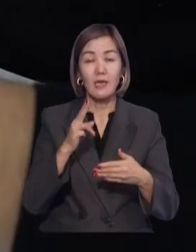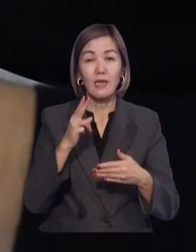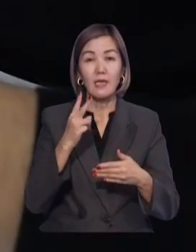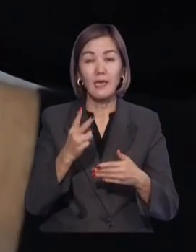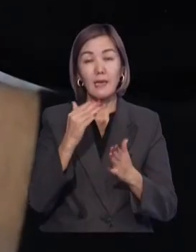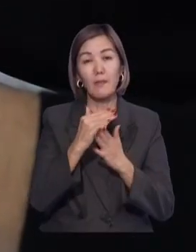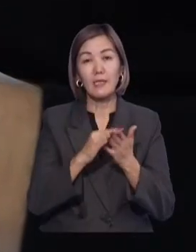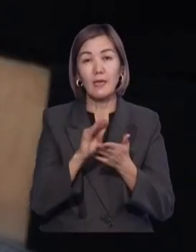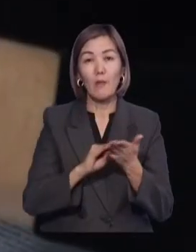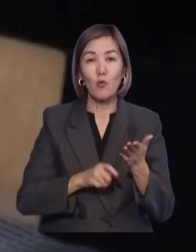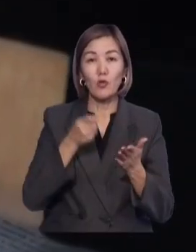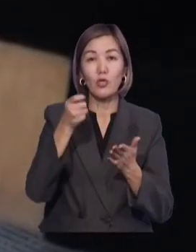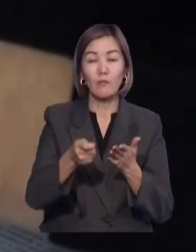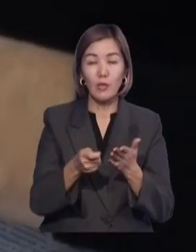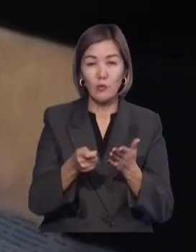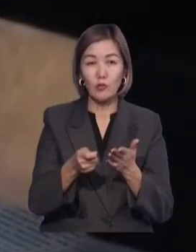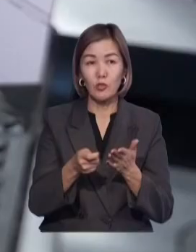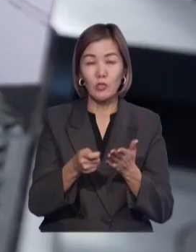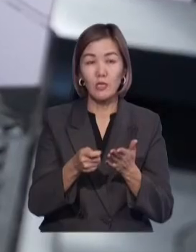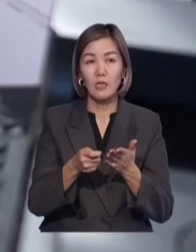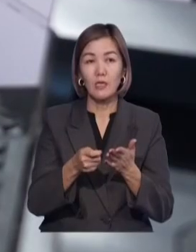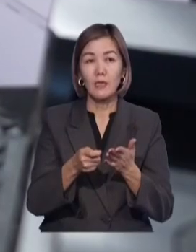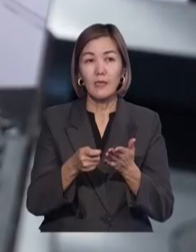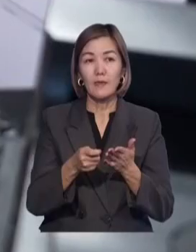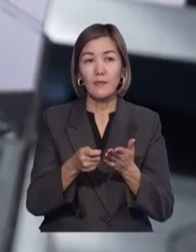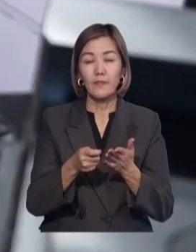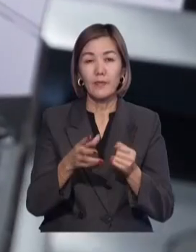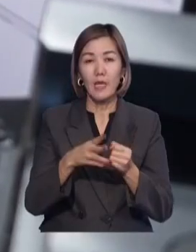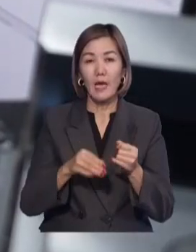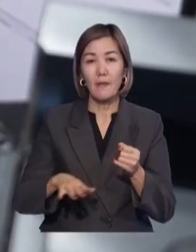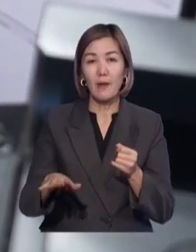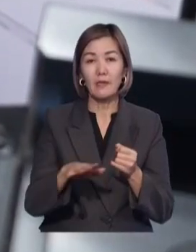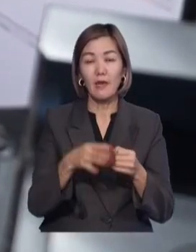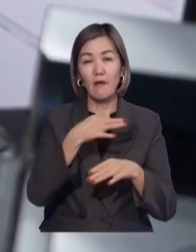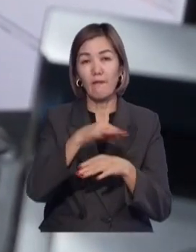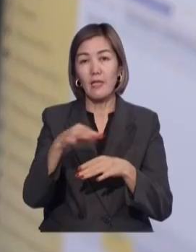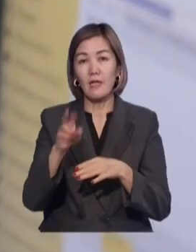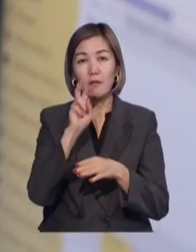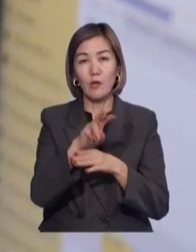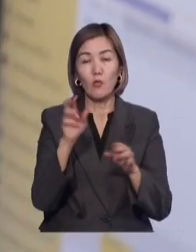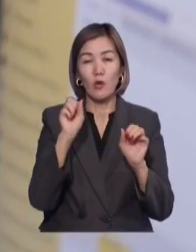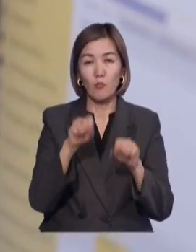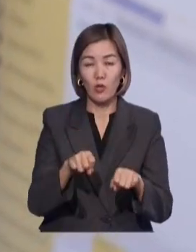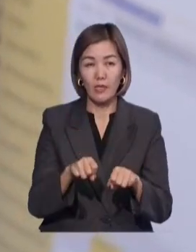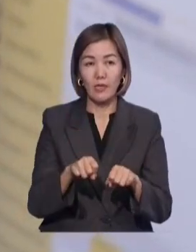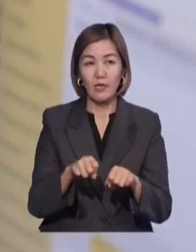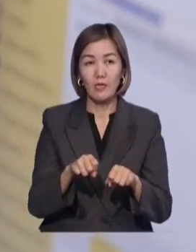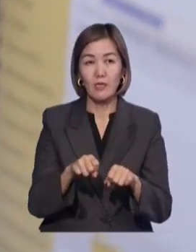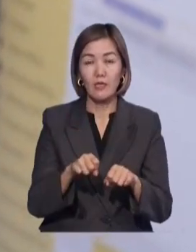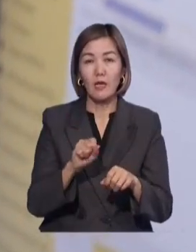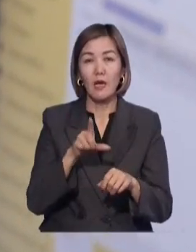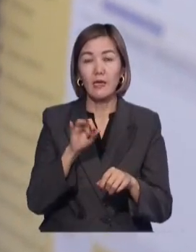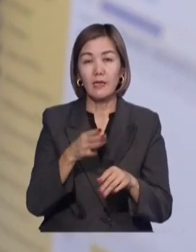бағдарламасына өтінім беру үшін аграрлық несие корпорациясының аймақтағы филиал алдарына бару қажет. Қосымша ақпаратты